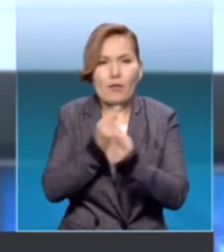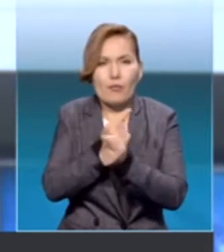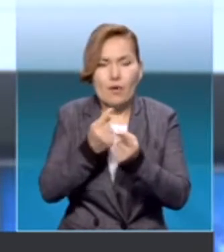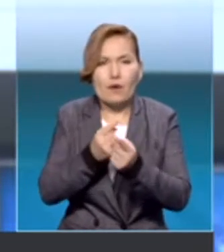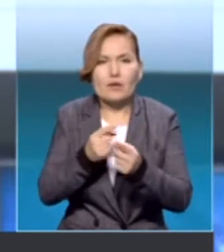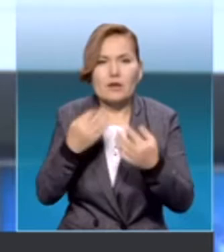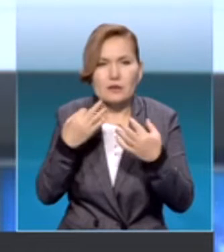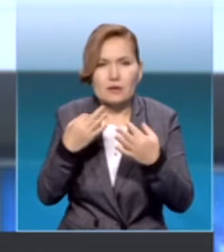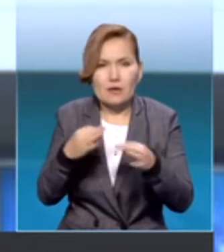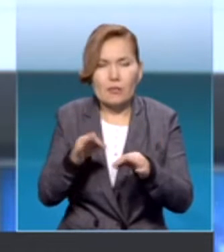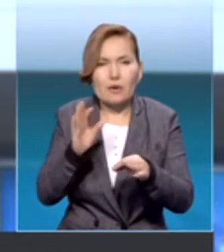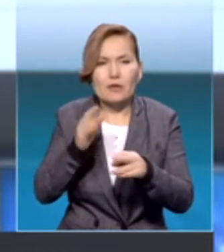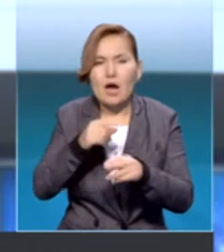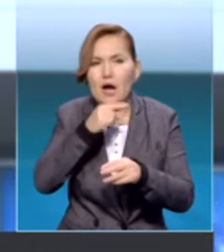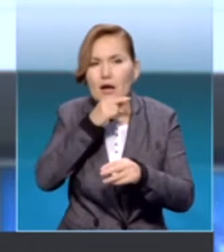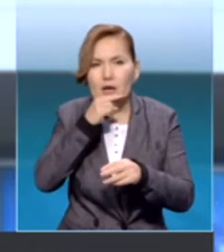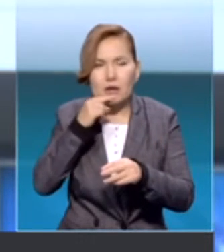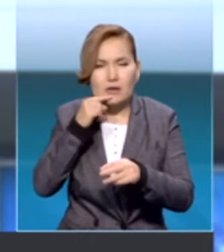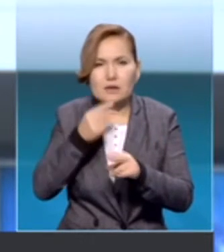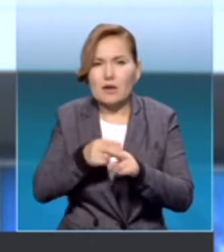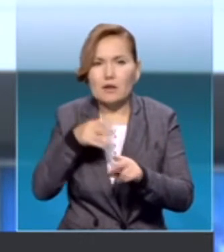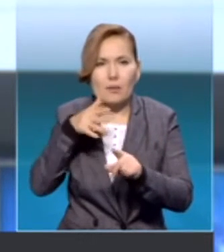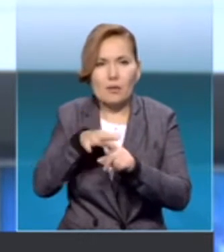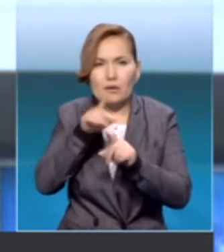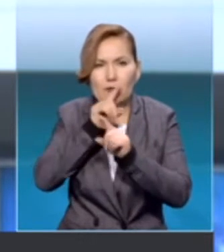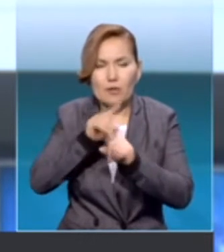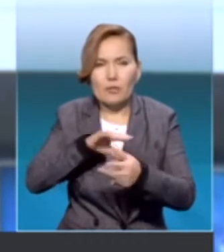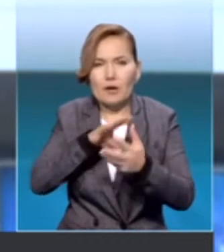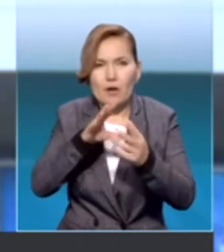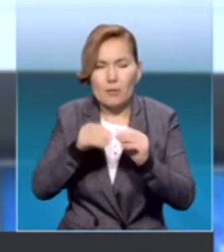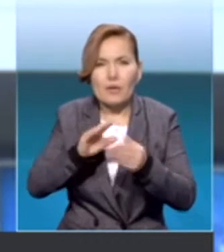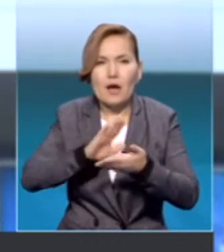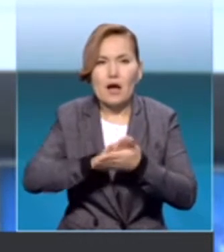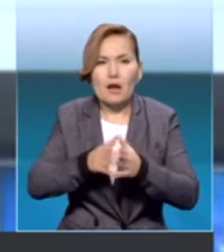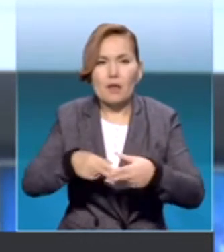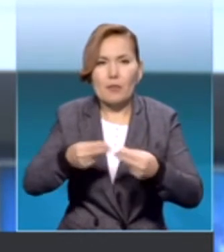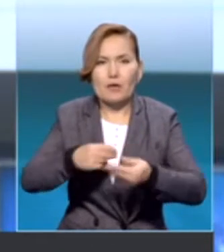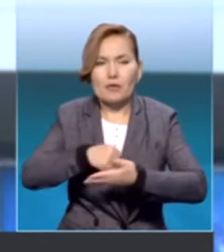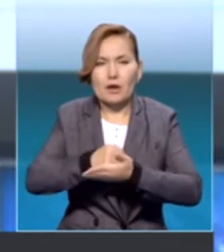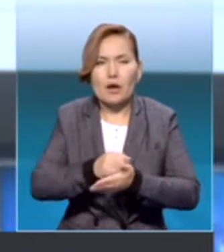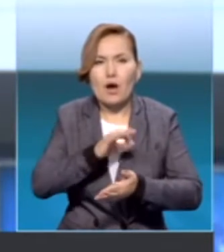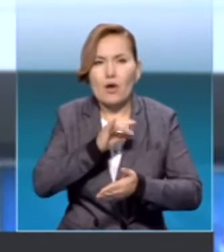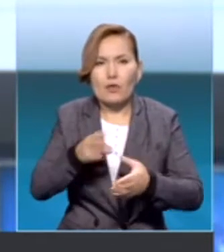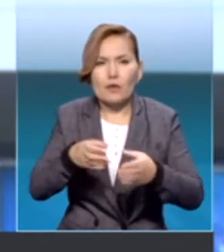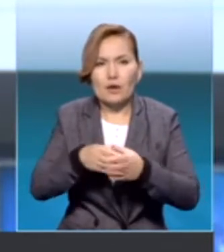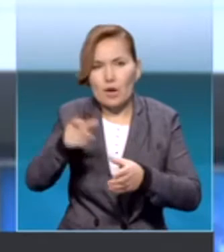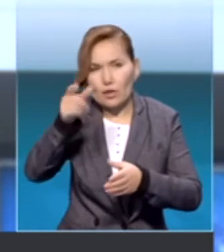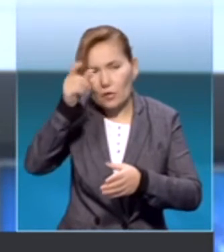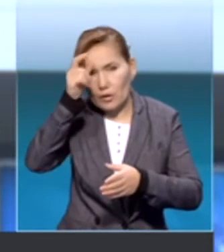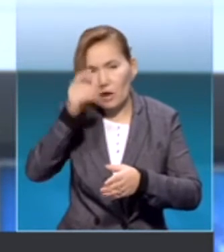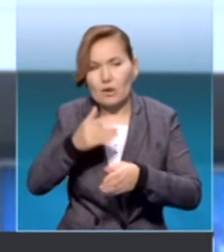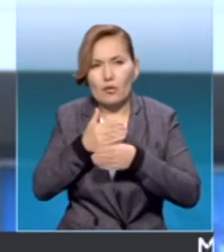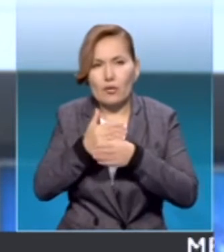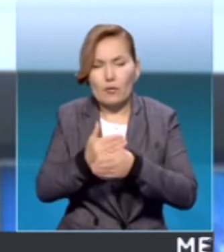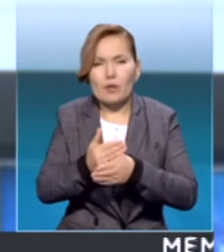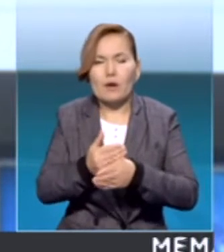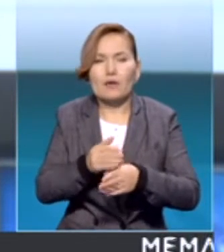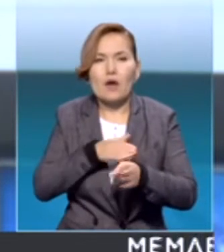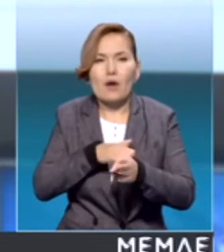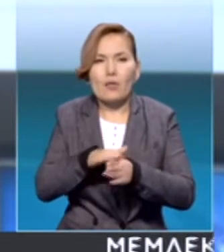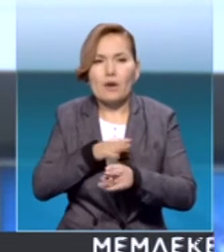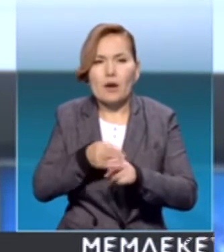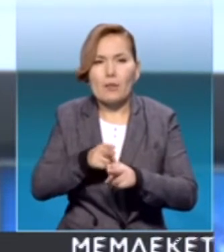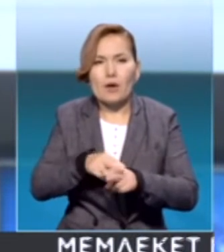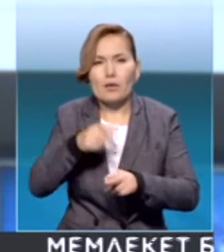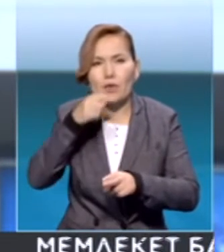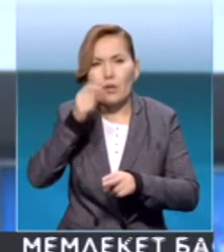жазбаша кепіл берген. Ведомствоның дерегінше, келісімді қайта жаңғырту Біріккен ұлттар ұйымы мен Түркияның арағайындығымен іске асқан. Бұған дейін Украина